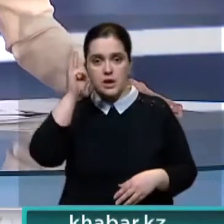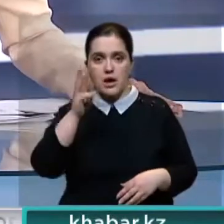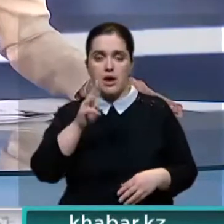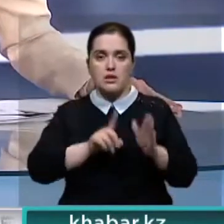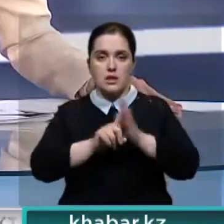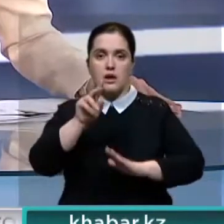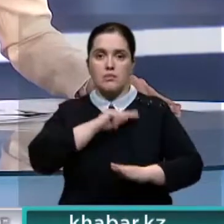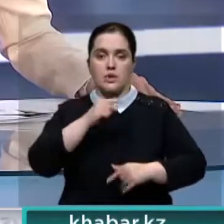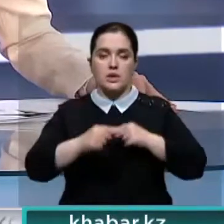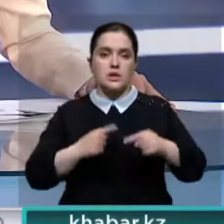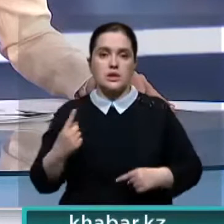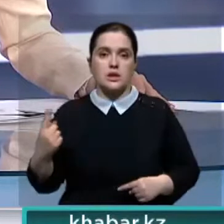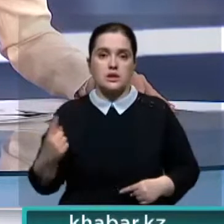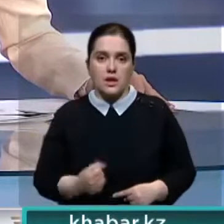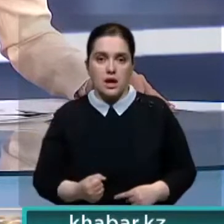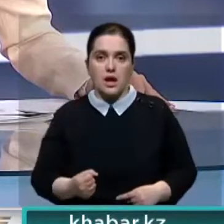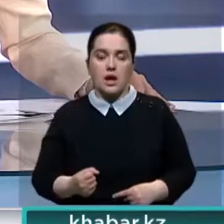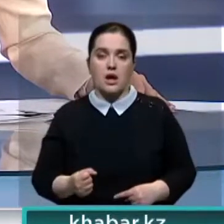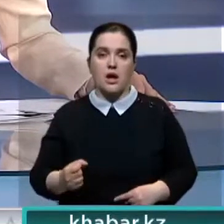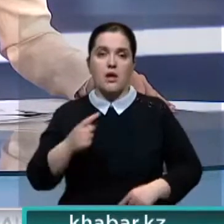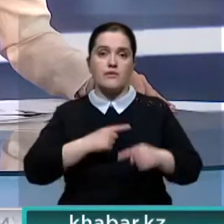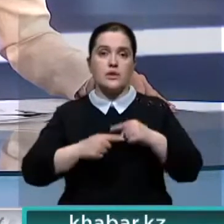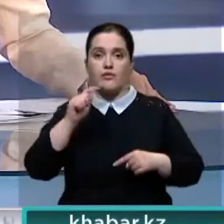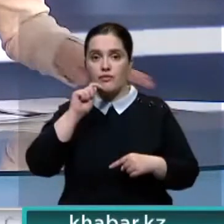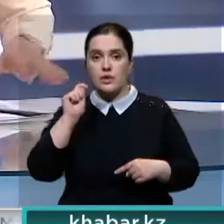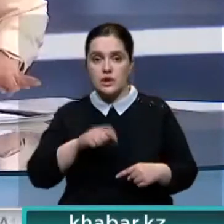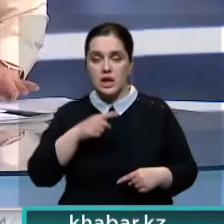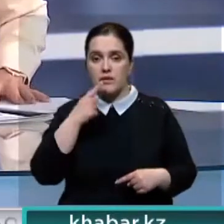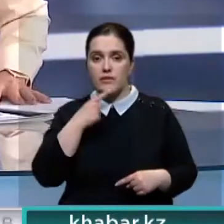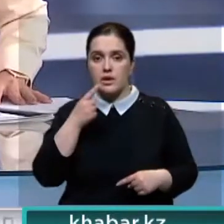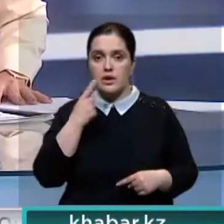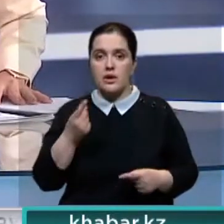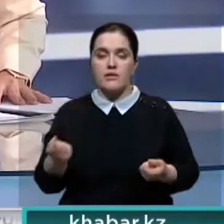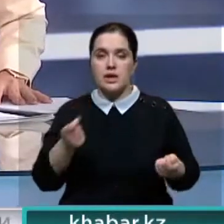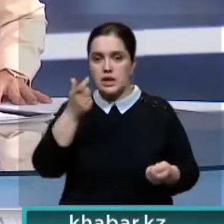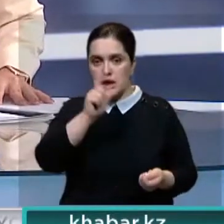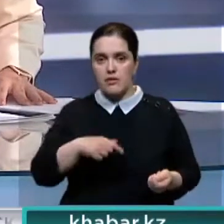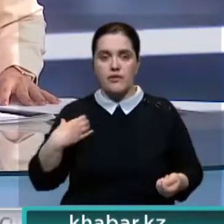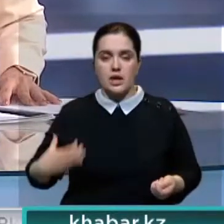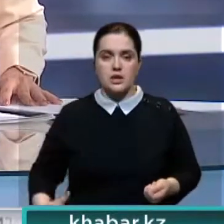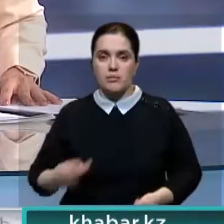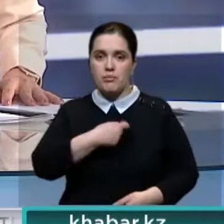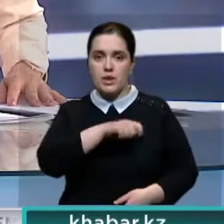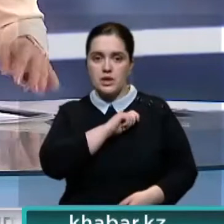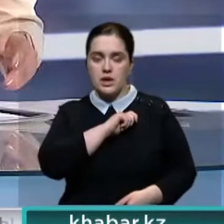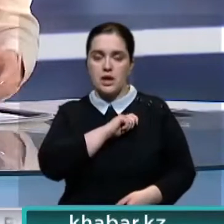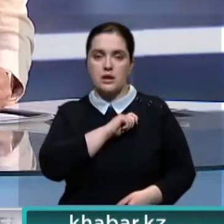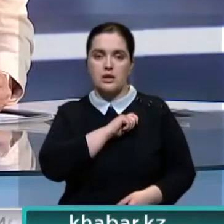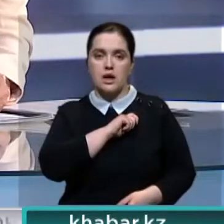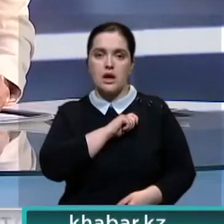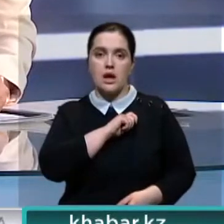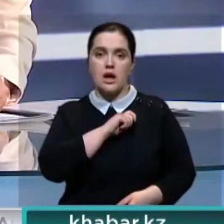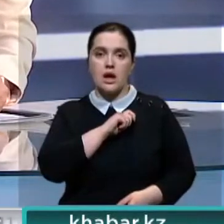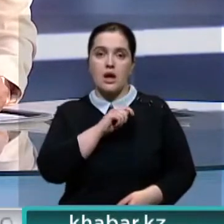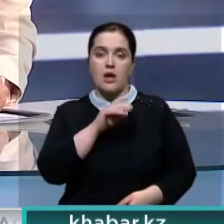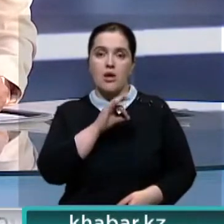диппредставительство возобновит свою работу на следующей неделе. Ранее о возвращении в украинскую столицу говорили власти Италии, Франции, Испании и других европейских